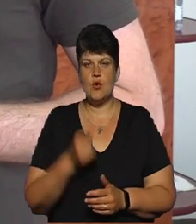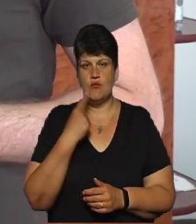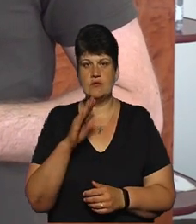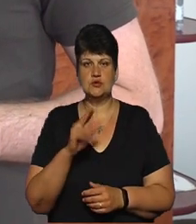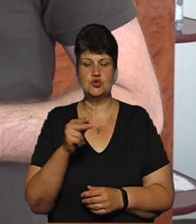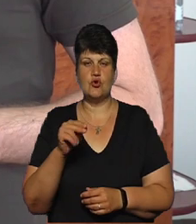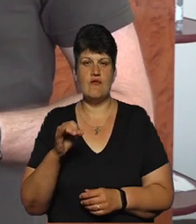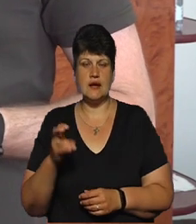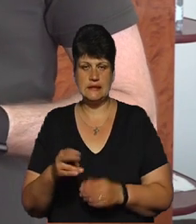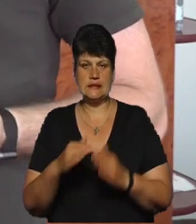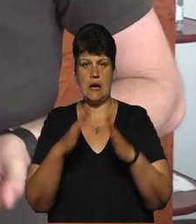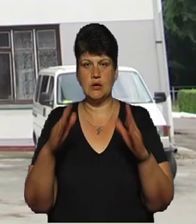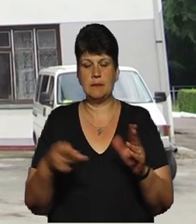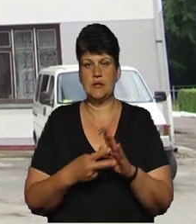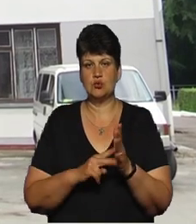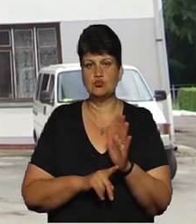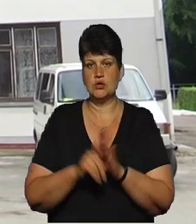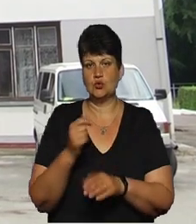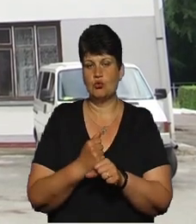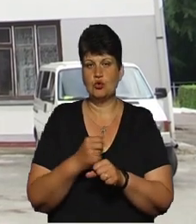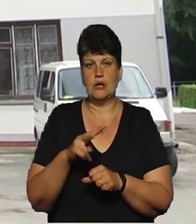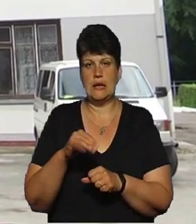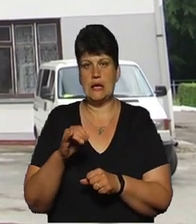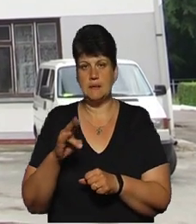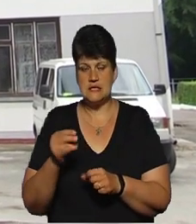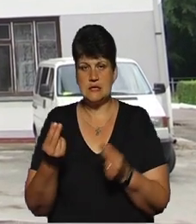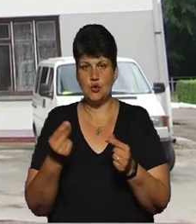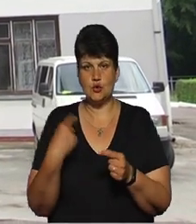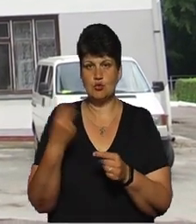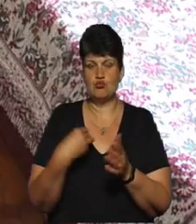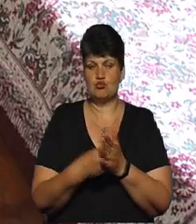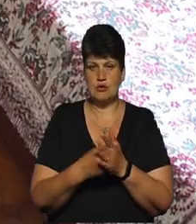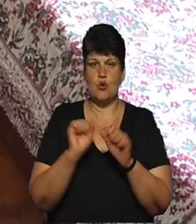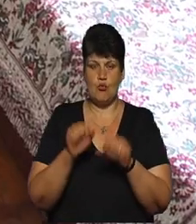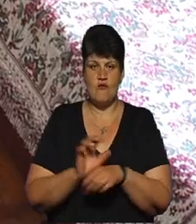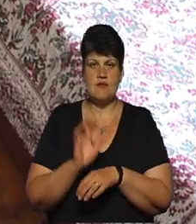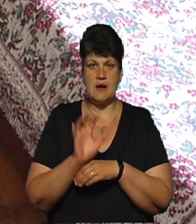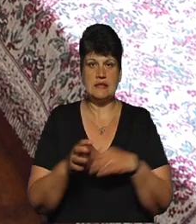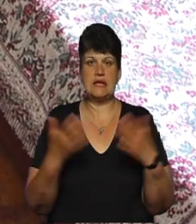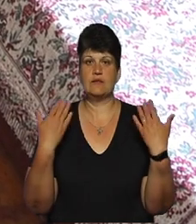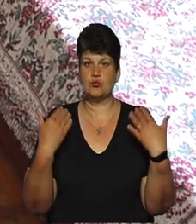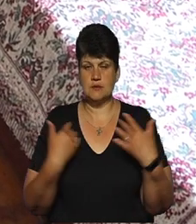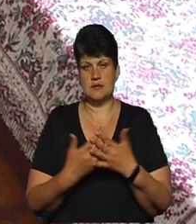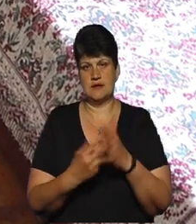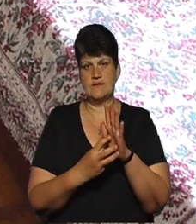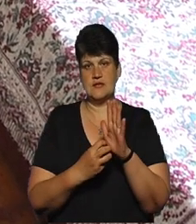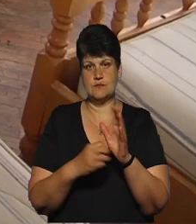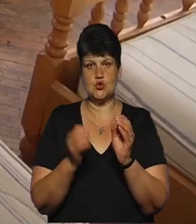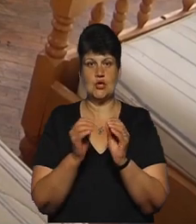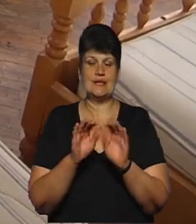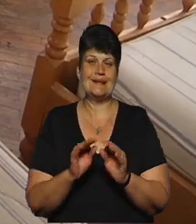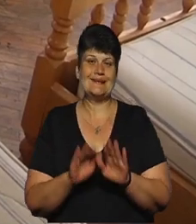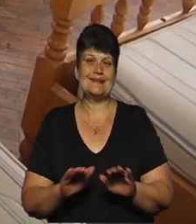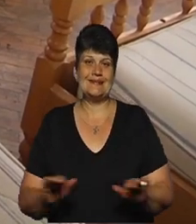табори планують розпочати роботу в липні. За гроші обласного бюджету зможуть відправити на відпочинок майже 800 дітей. Це